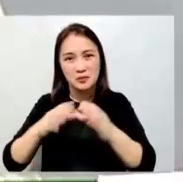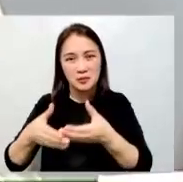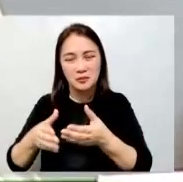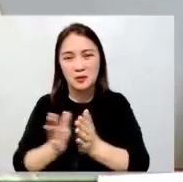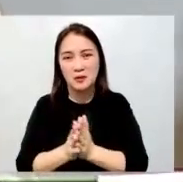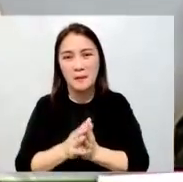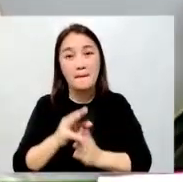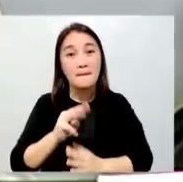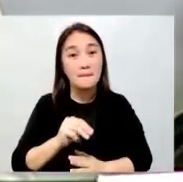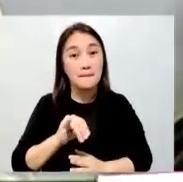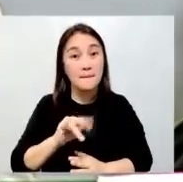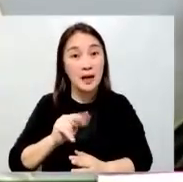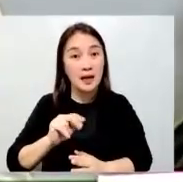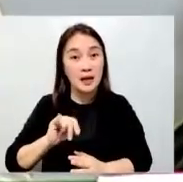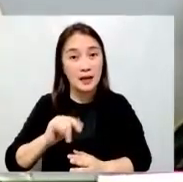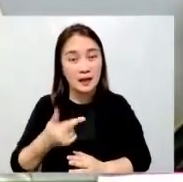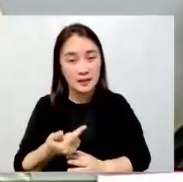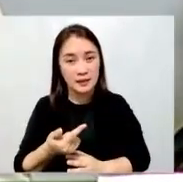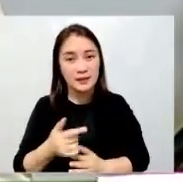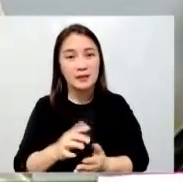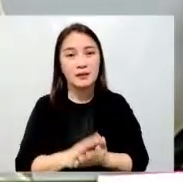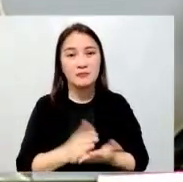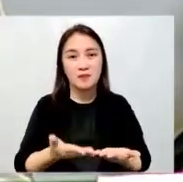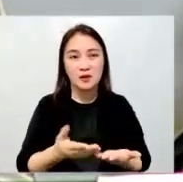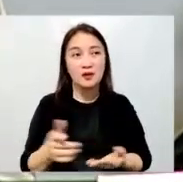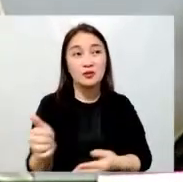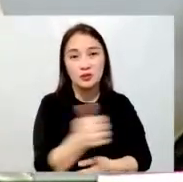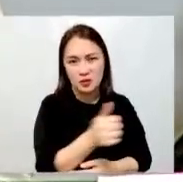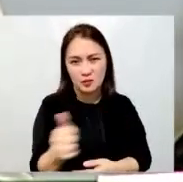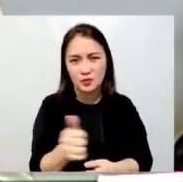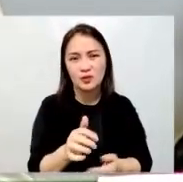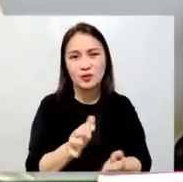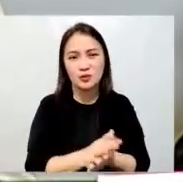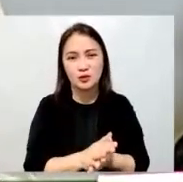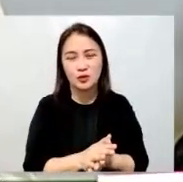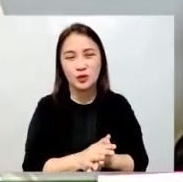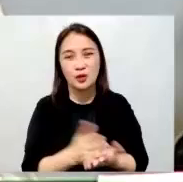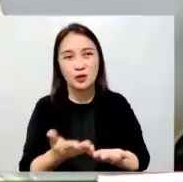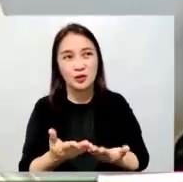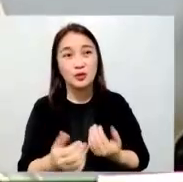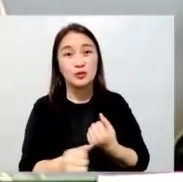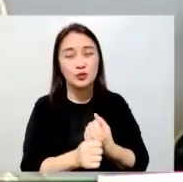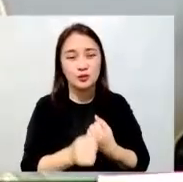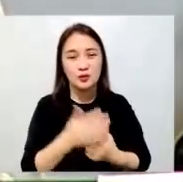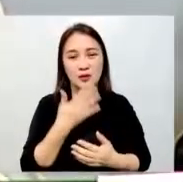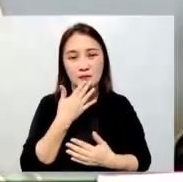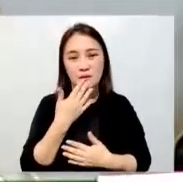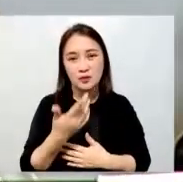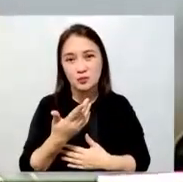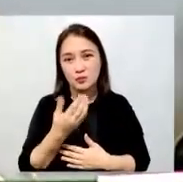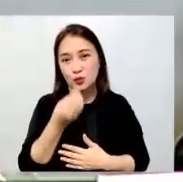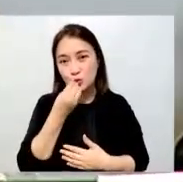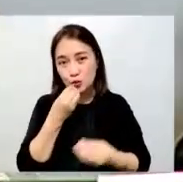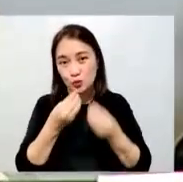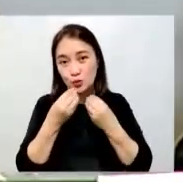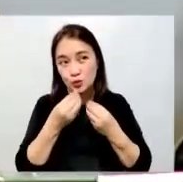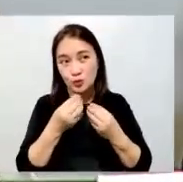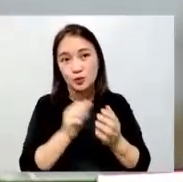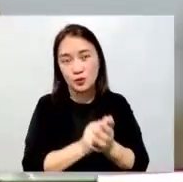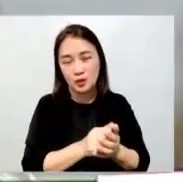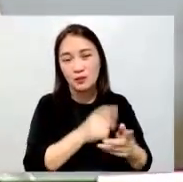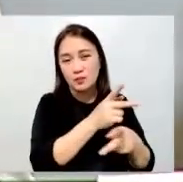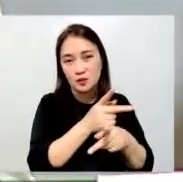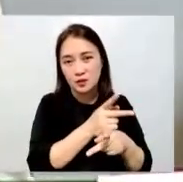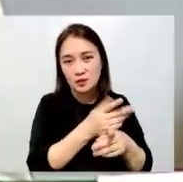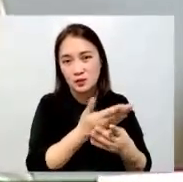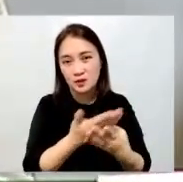and quarrying, construction, transportation and storage, accommodation and food service, real estate, and